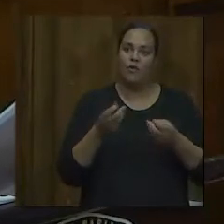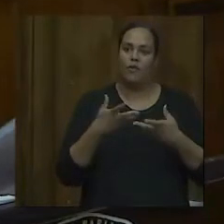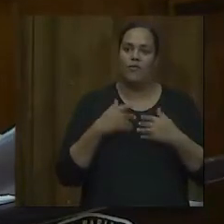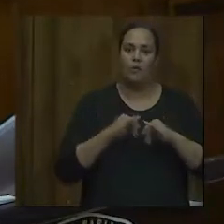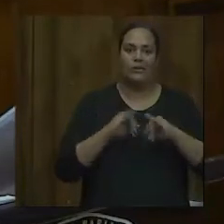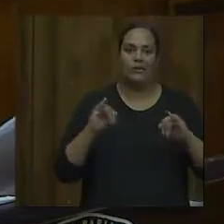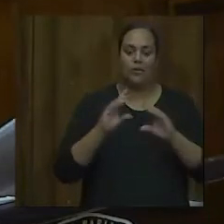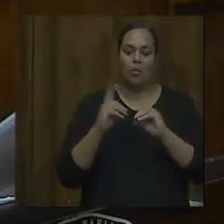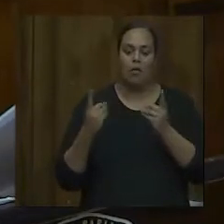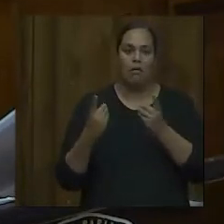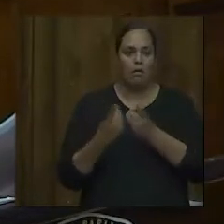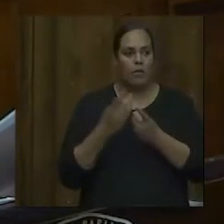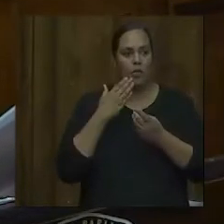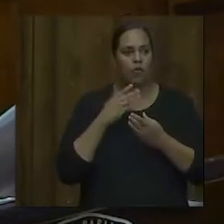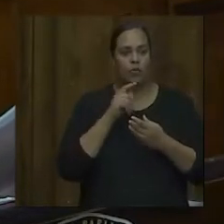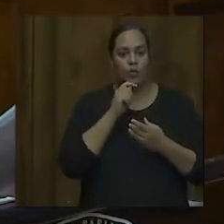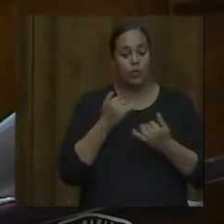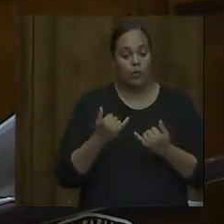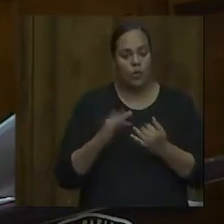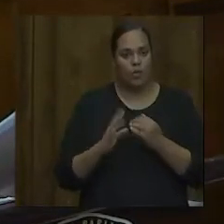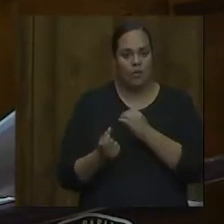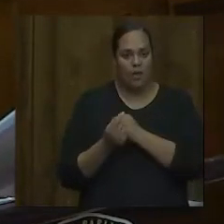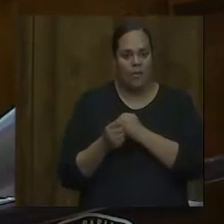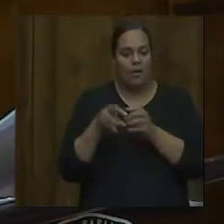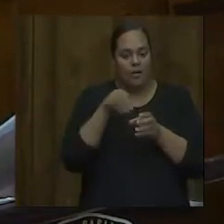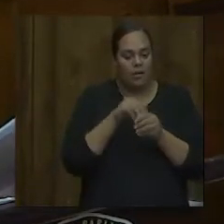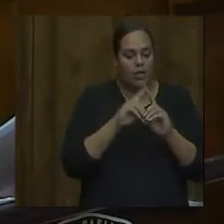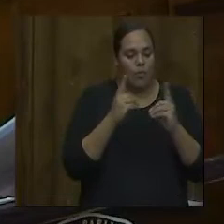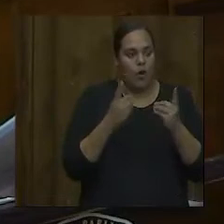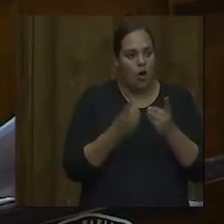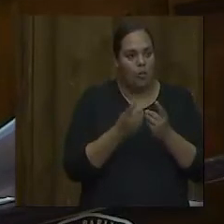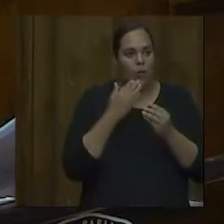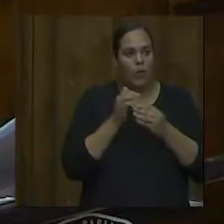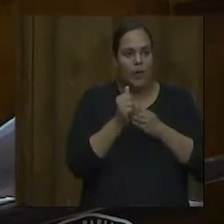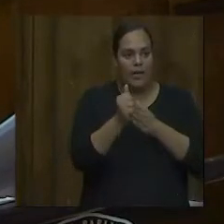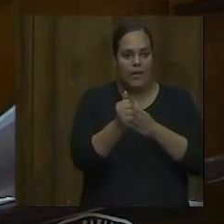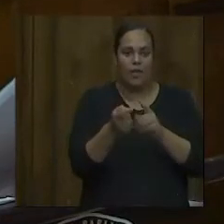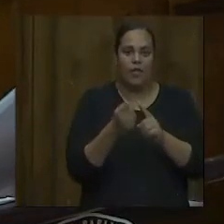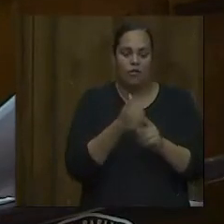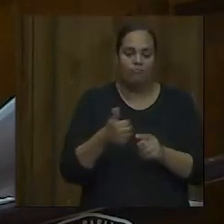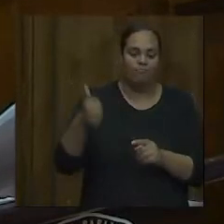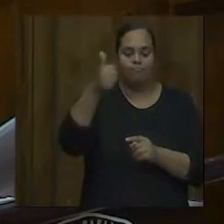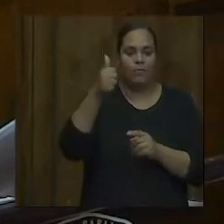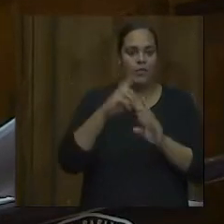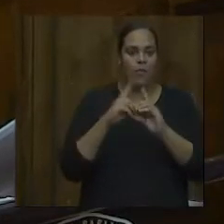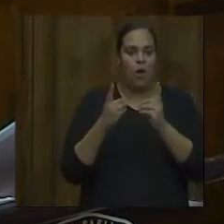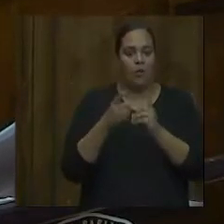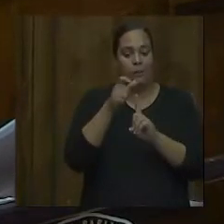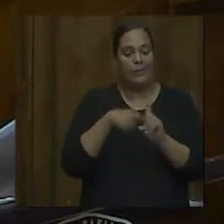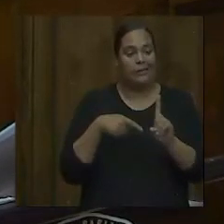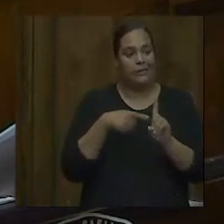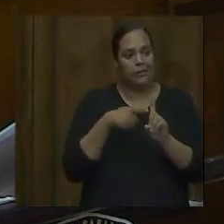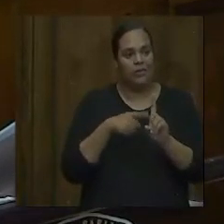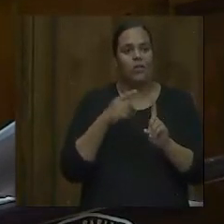bekroonde departement teenwoordig vandag en in die departement onder die leiding van ons departementshoof, meneer Brent Walters, te